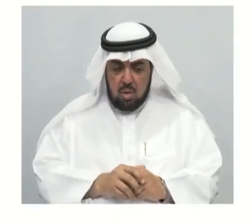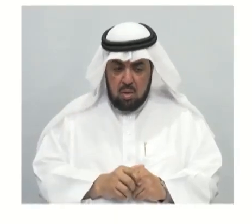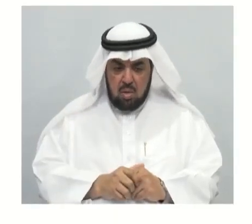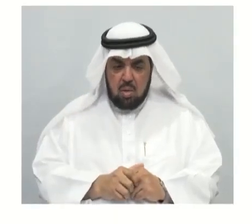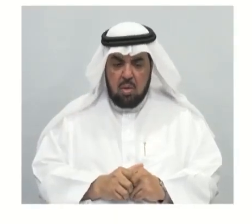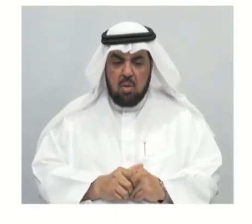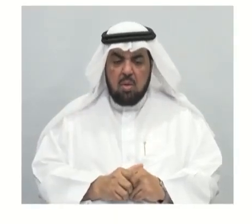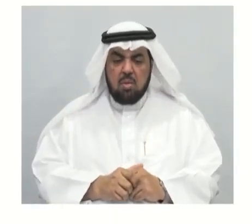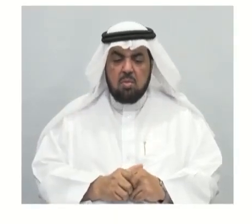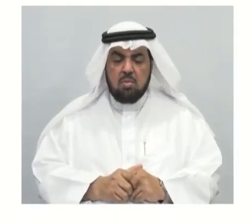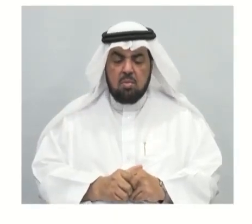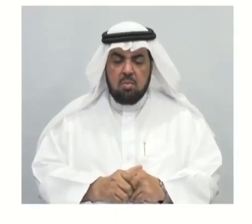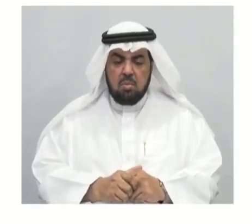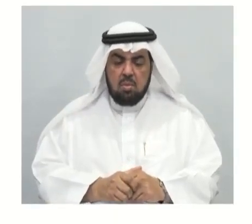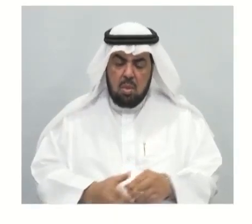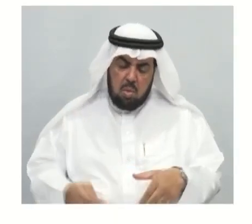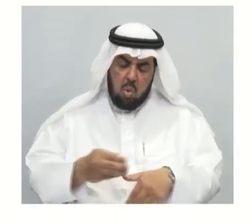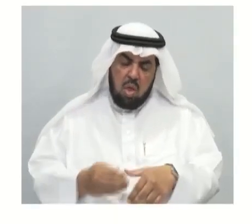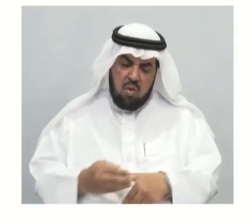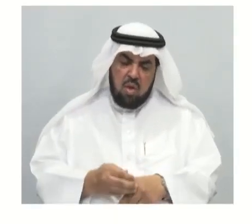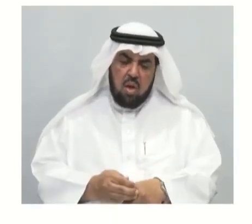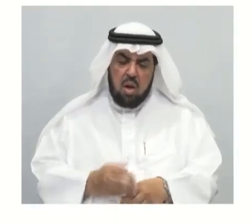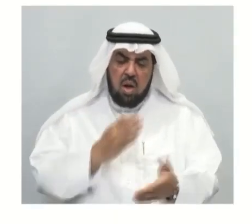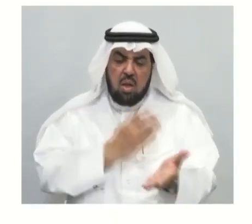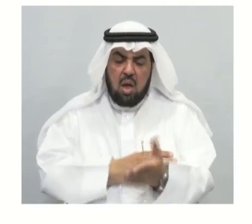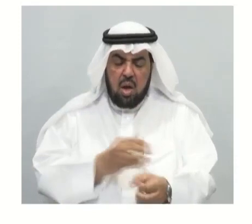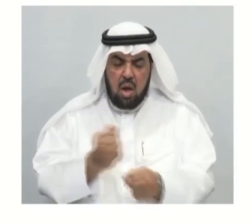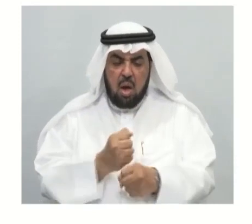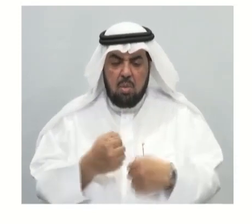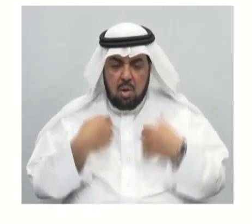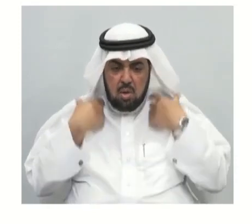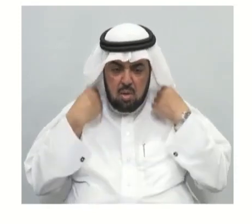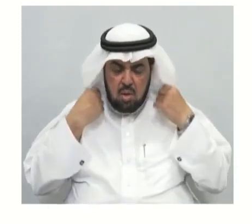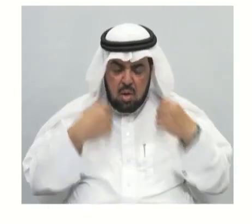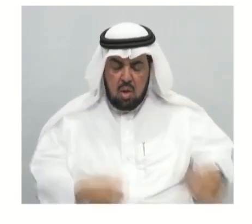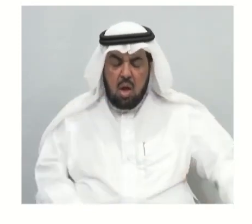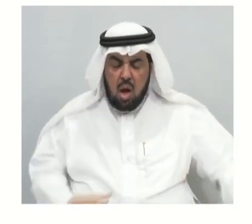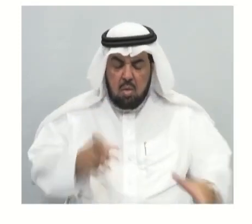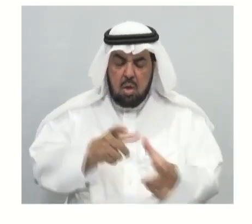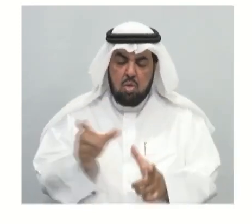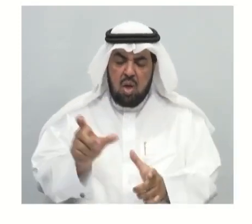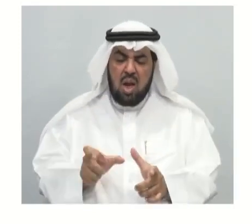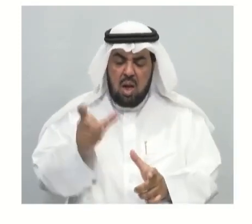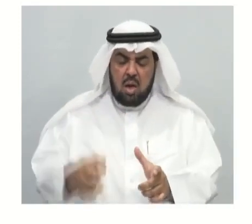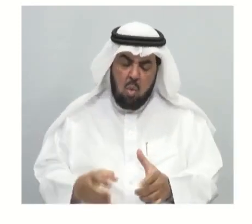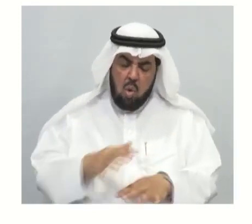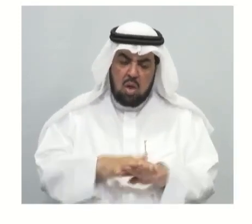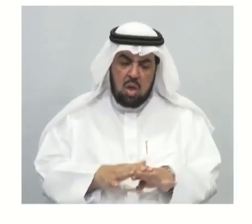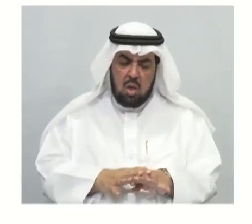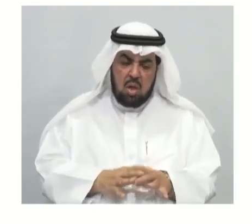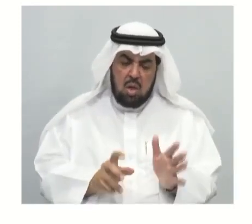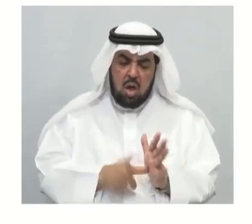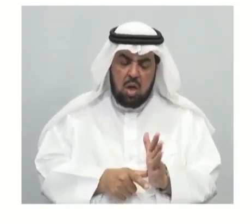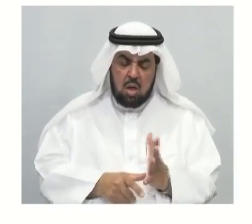الملاحق اذا هذه هي المكونات الاضافيه للتقرير قائمه المصطلحات والجداول